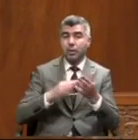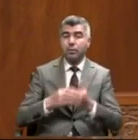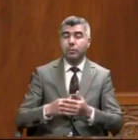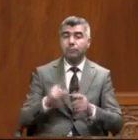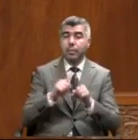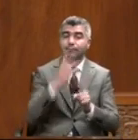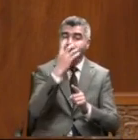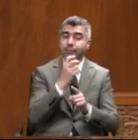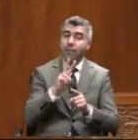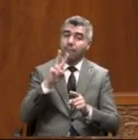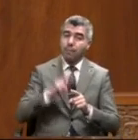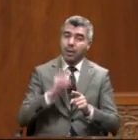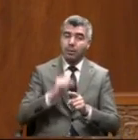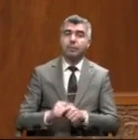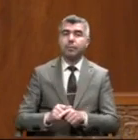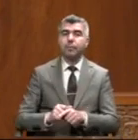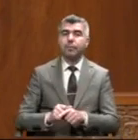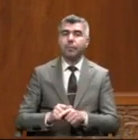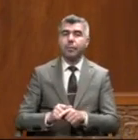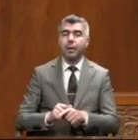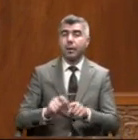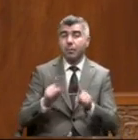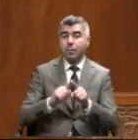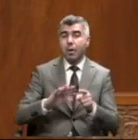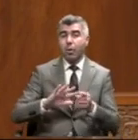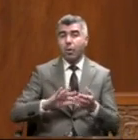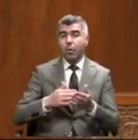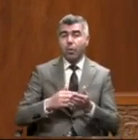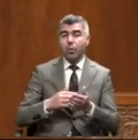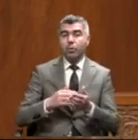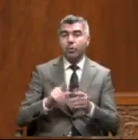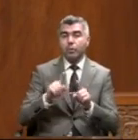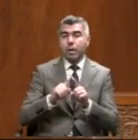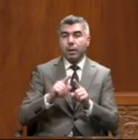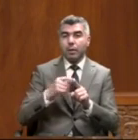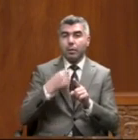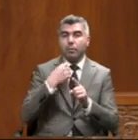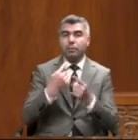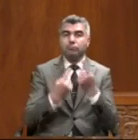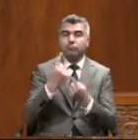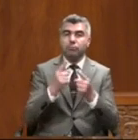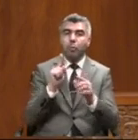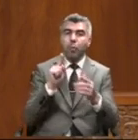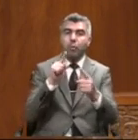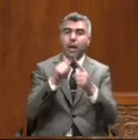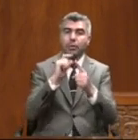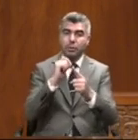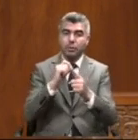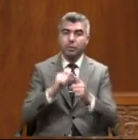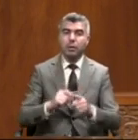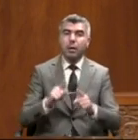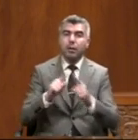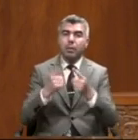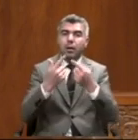الاسف الشديد والتي اثرت بشكل سلبي ومباشر على